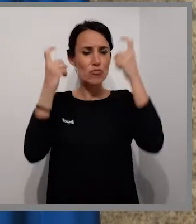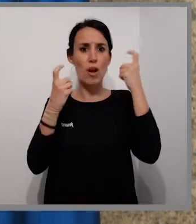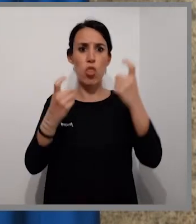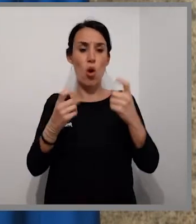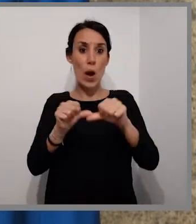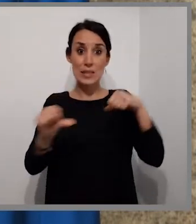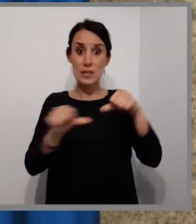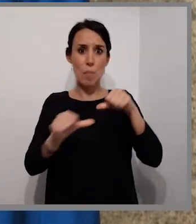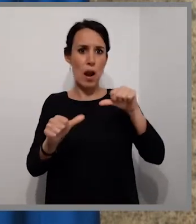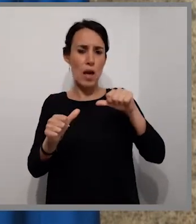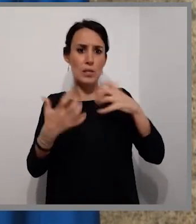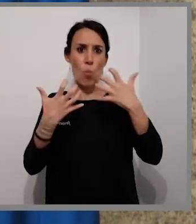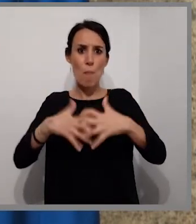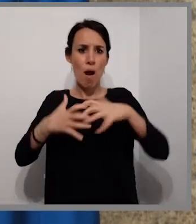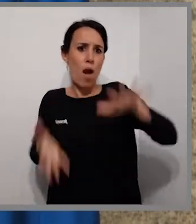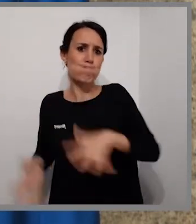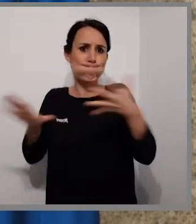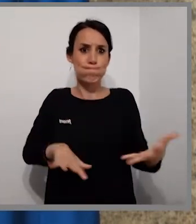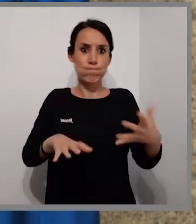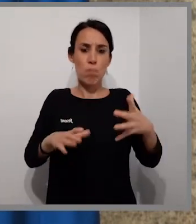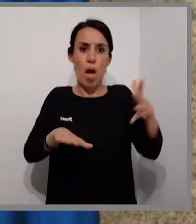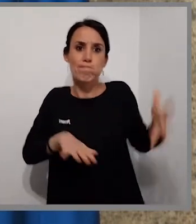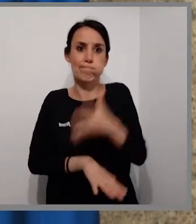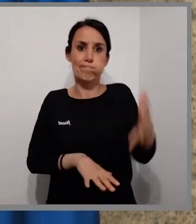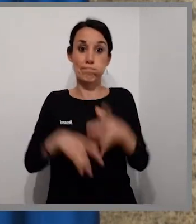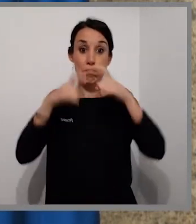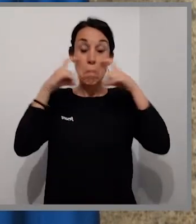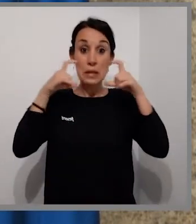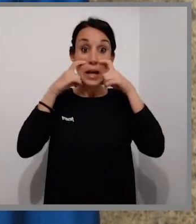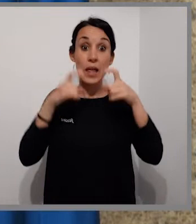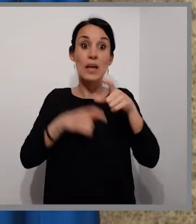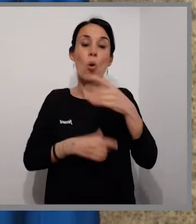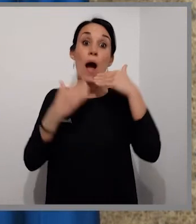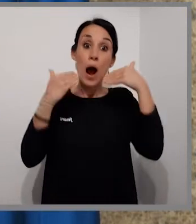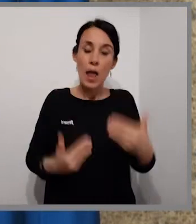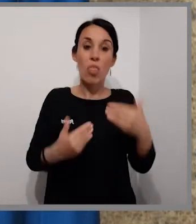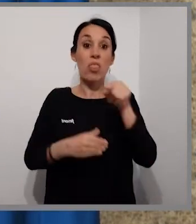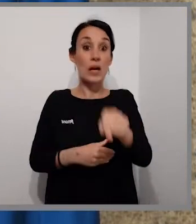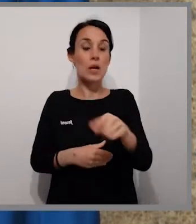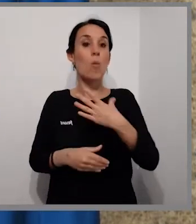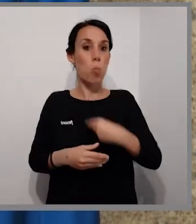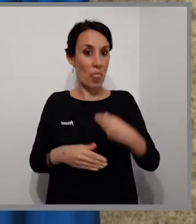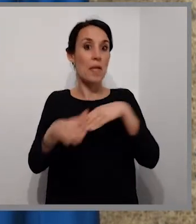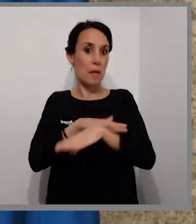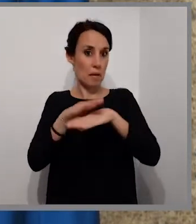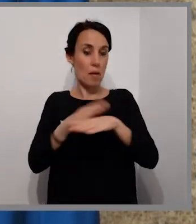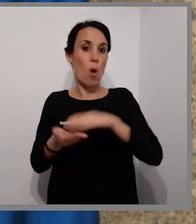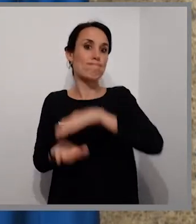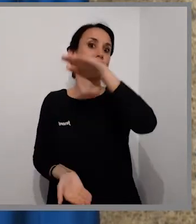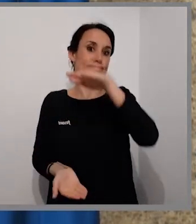l'esforç que han fet de readaptació les últimes setmanes i que, a més, en base a aquesta situació, podem arribar a tindre un